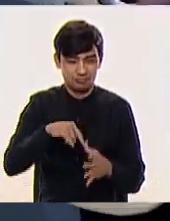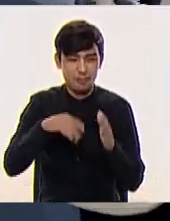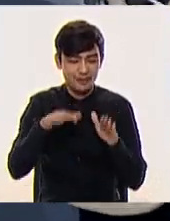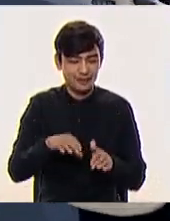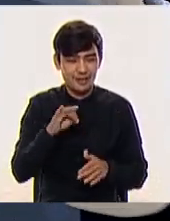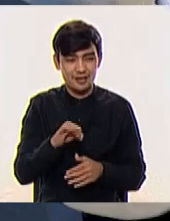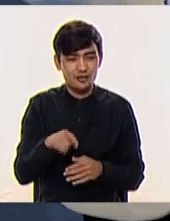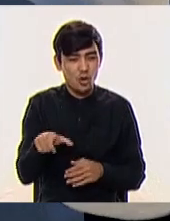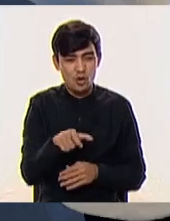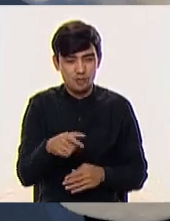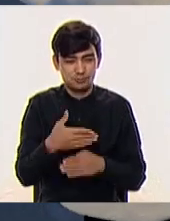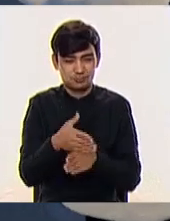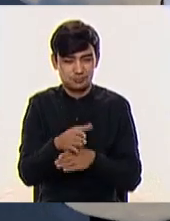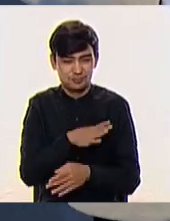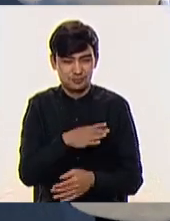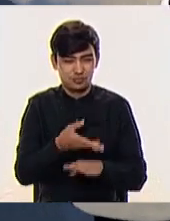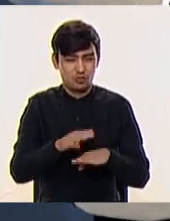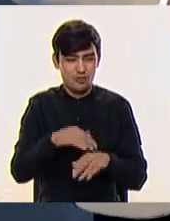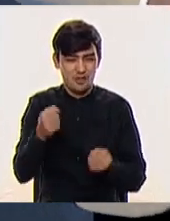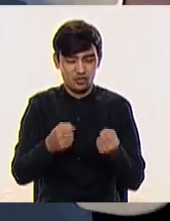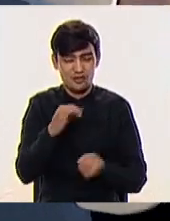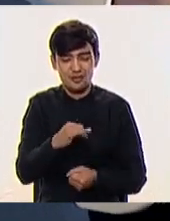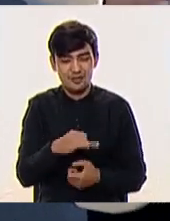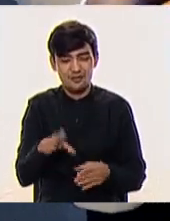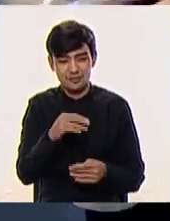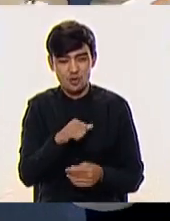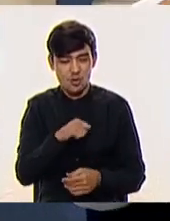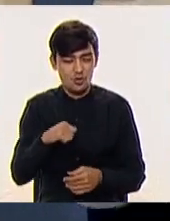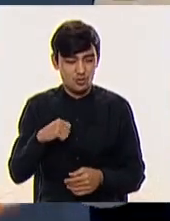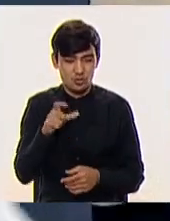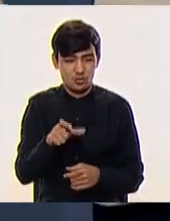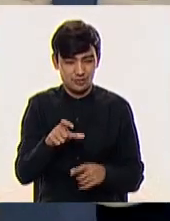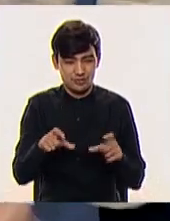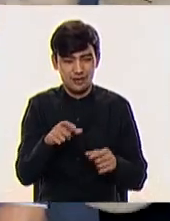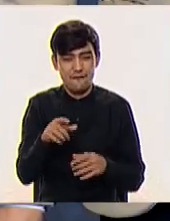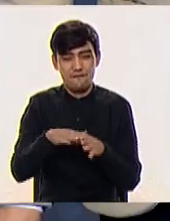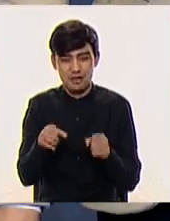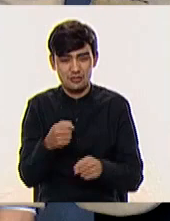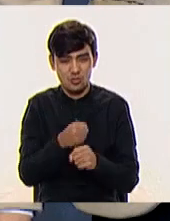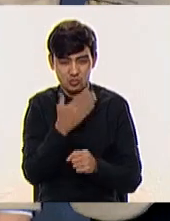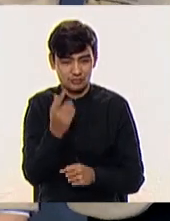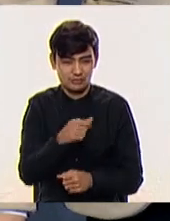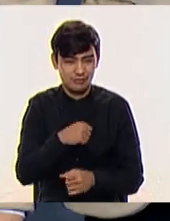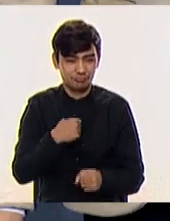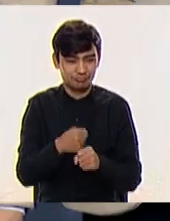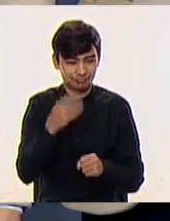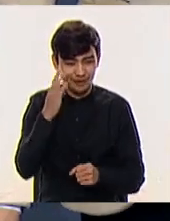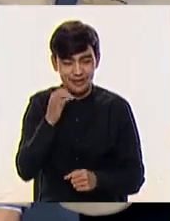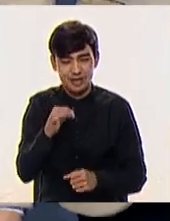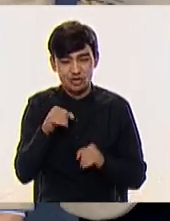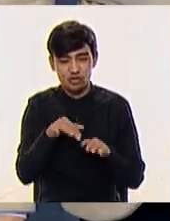дороги разбили большегрузы. Люди готовы сами навести порядок, ведь власти, по их словам, бездействуют. В доказательство